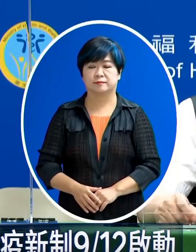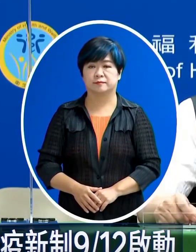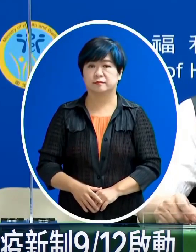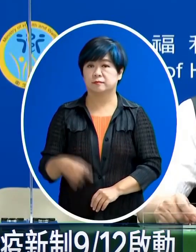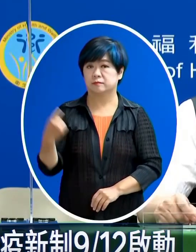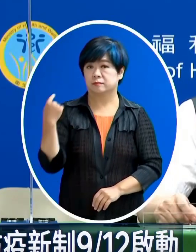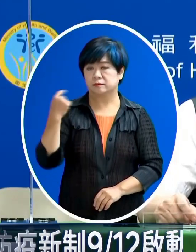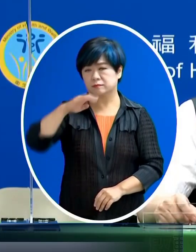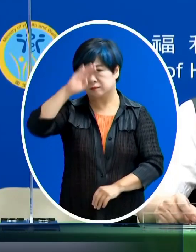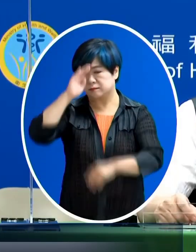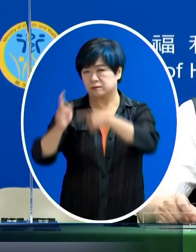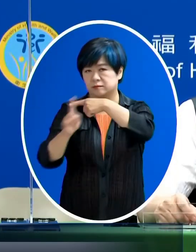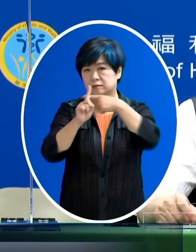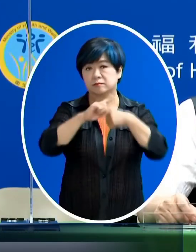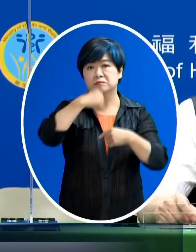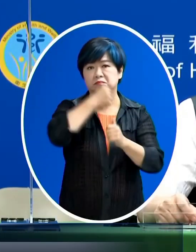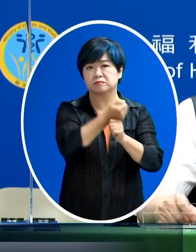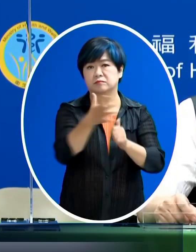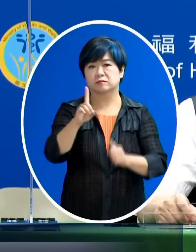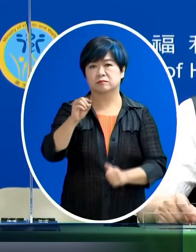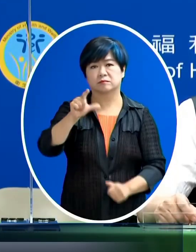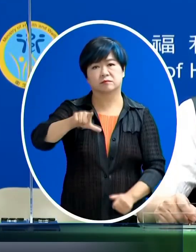我们昨天新确诊的本土病例有